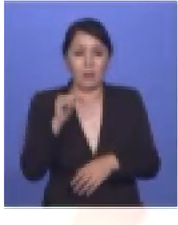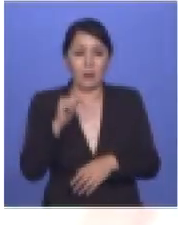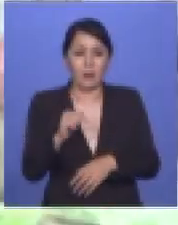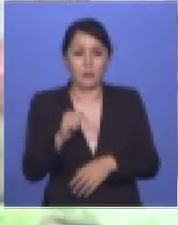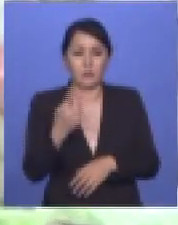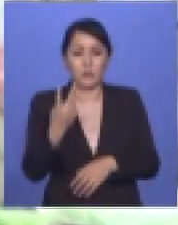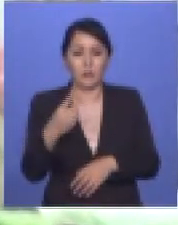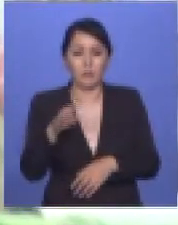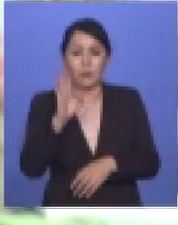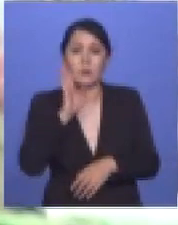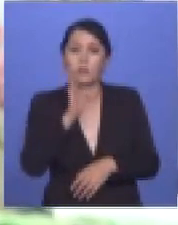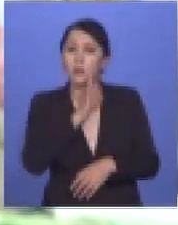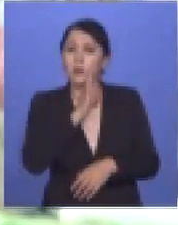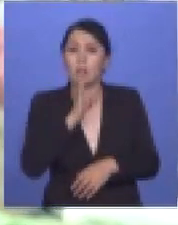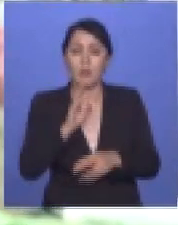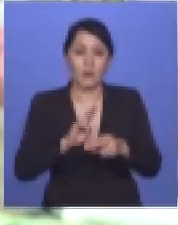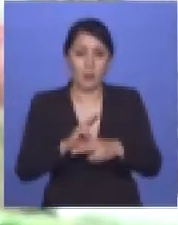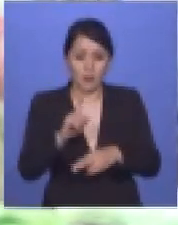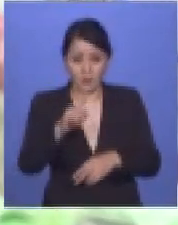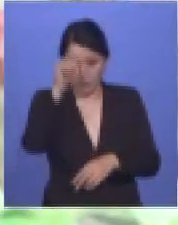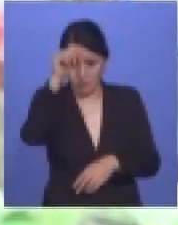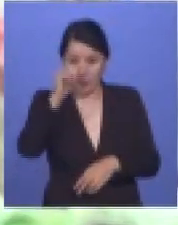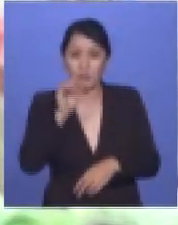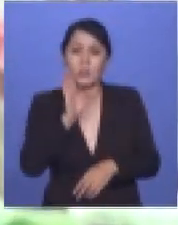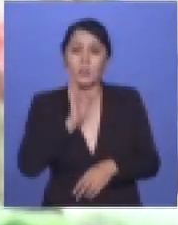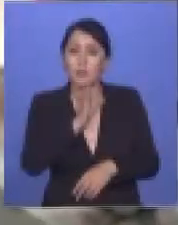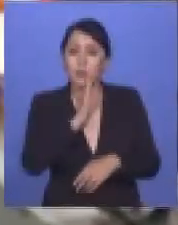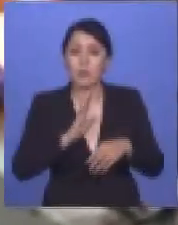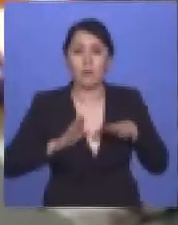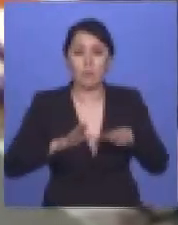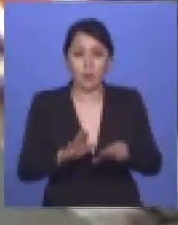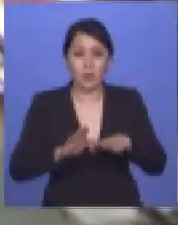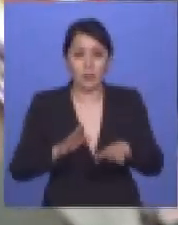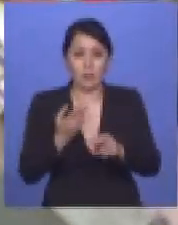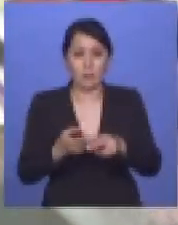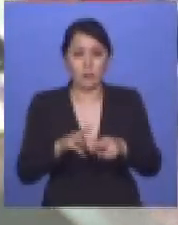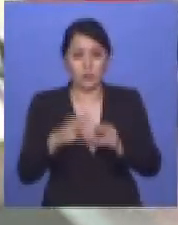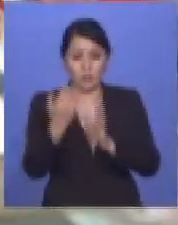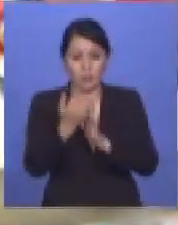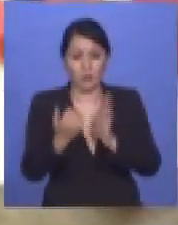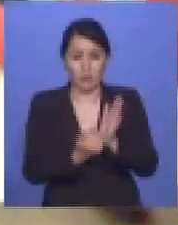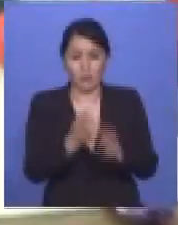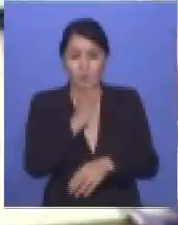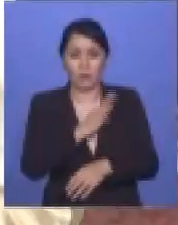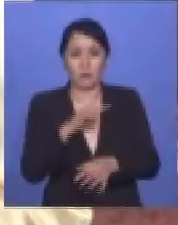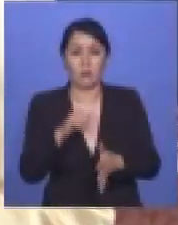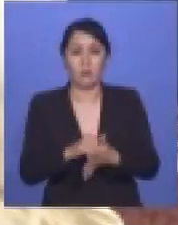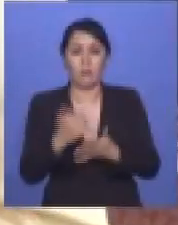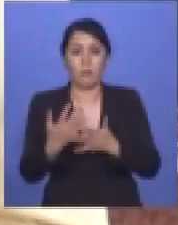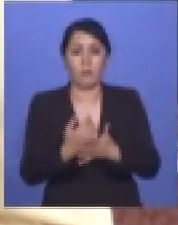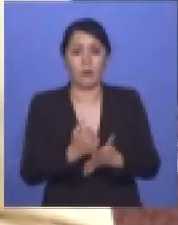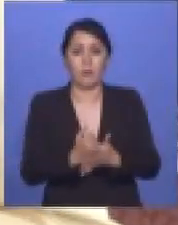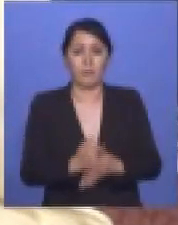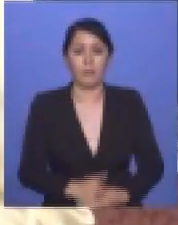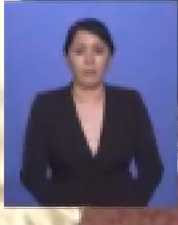20 қыз-келіншек білім алып жатыр. Бір ай ішінде әйелдер тігіншіліктің қыр-сырын үйренеді. Бағдарлама соңында қолдарына сертификат алады. Для того,